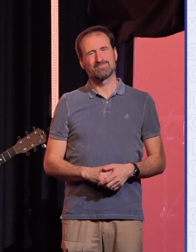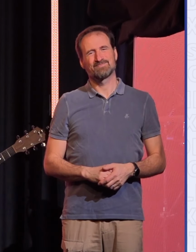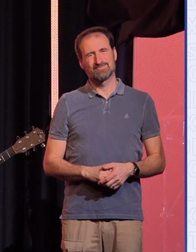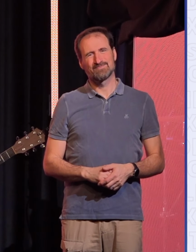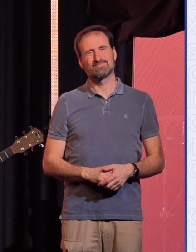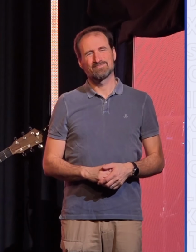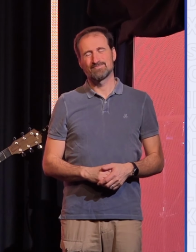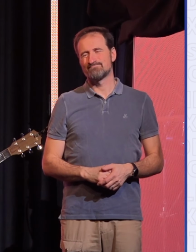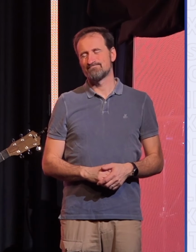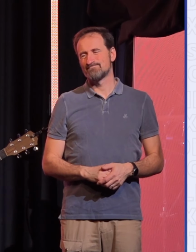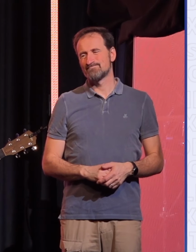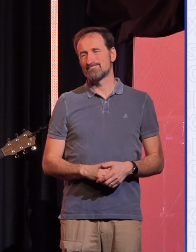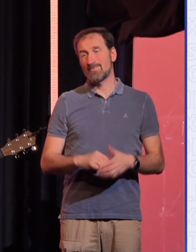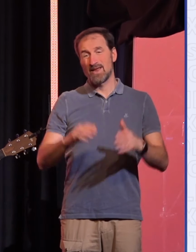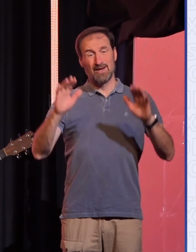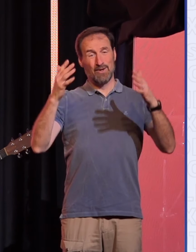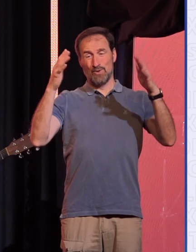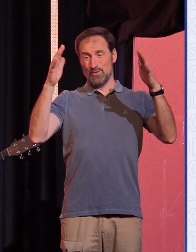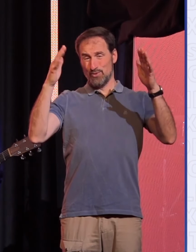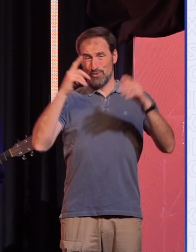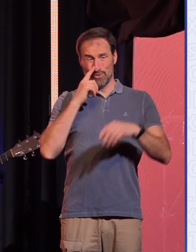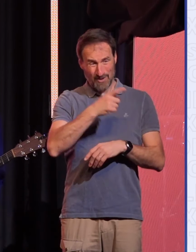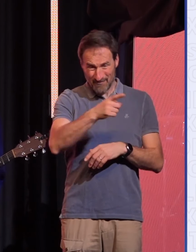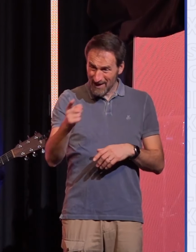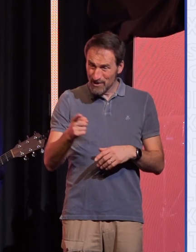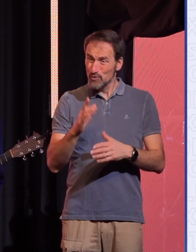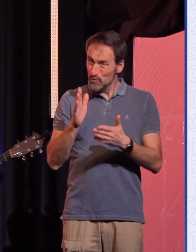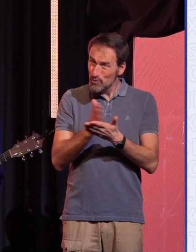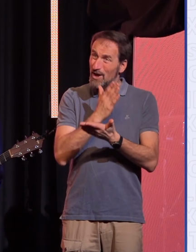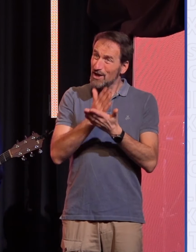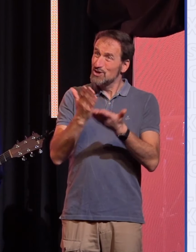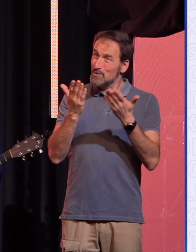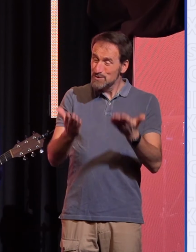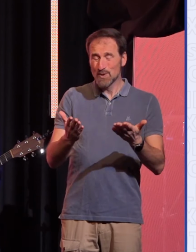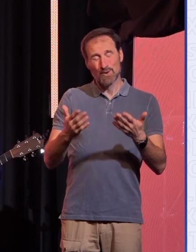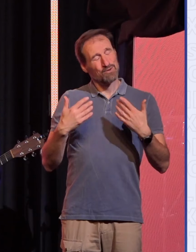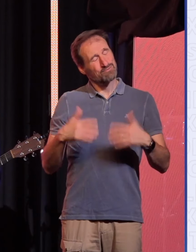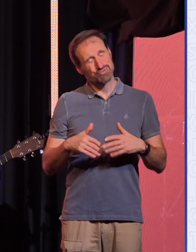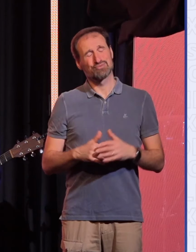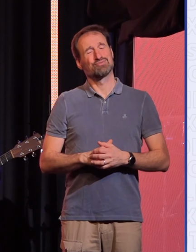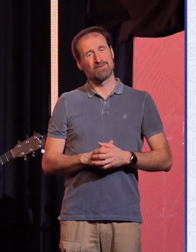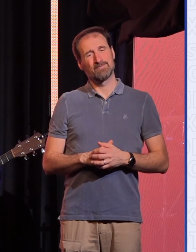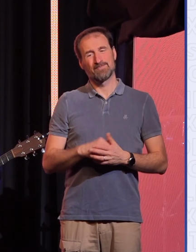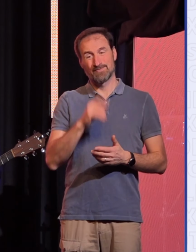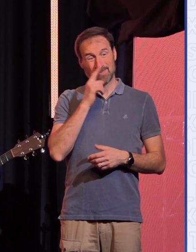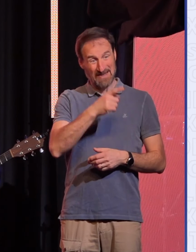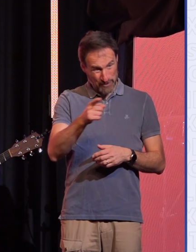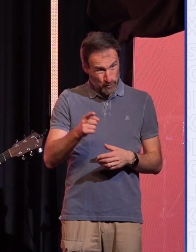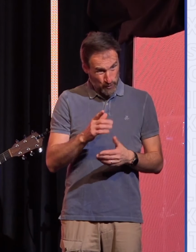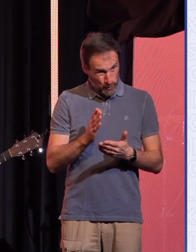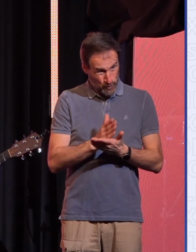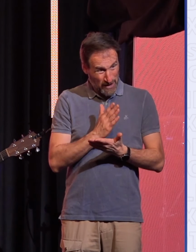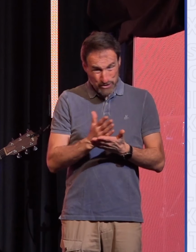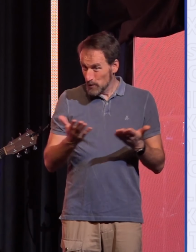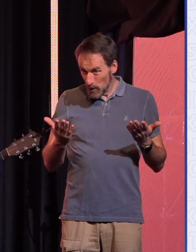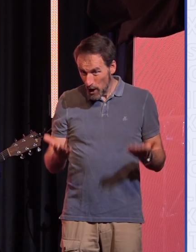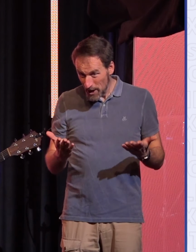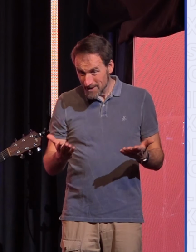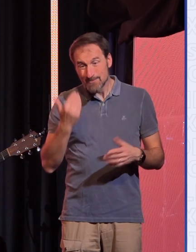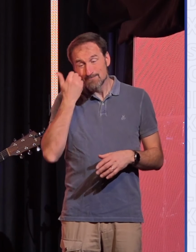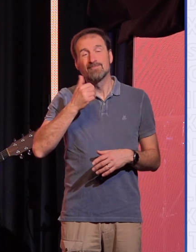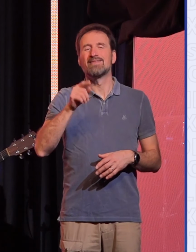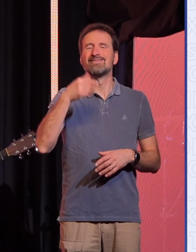Herr, wenn du das heute getroffen hast, die Entscheidung, lade ich dich ein, entweder nach dem Gottesdienst direkt auf mich zuzukommen